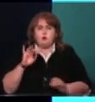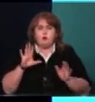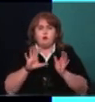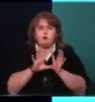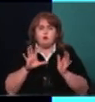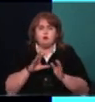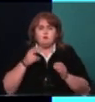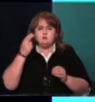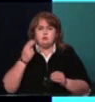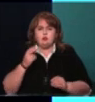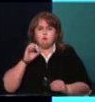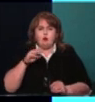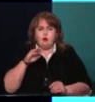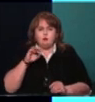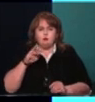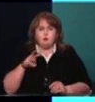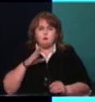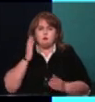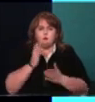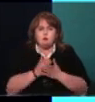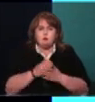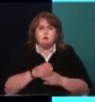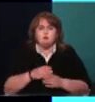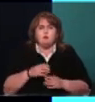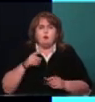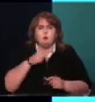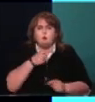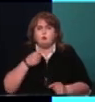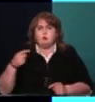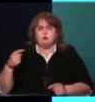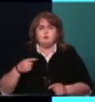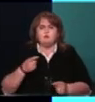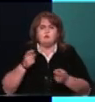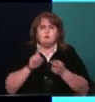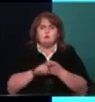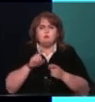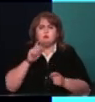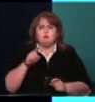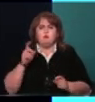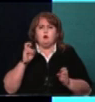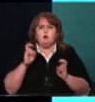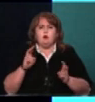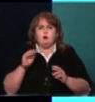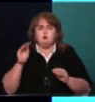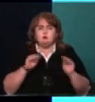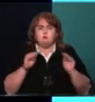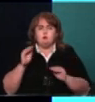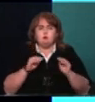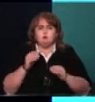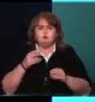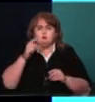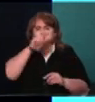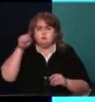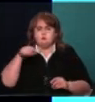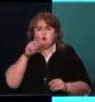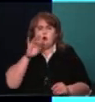есть в целом атом, вся система имеет определенный уровень. В зависимости от того, как расположены электроны, на каких